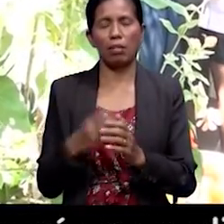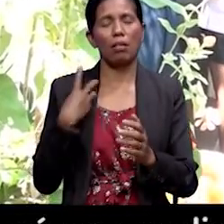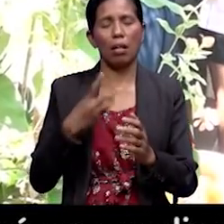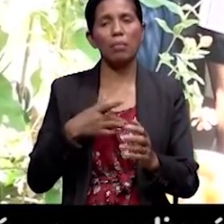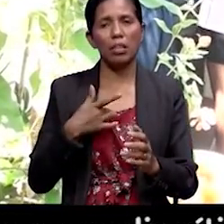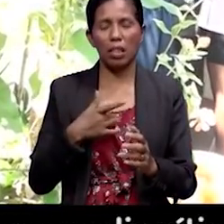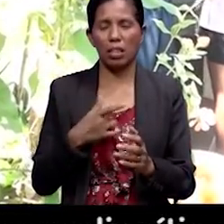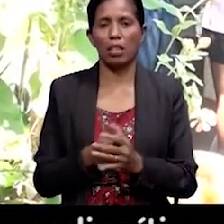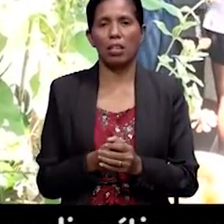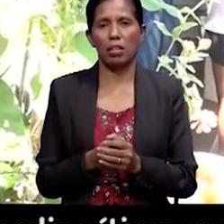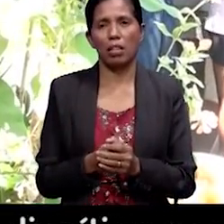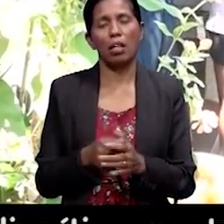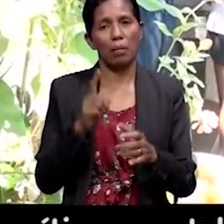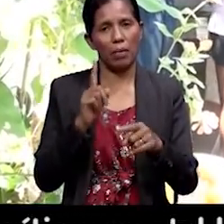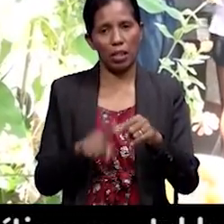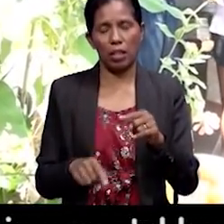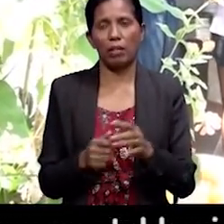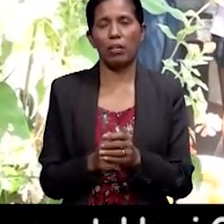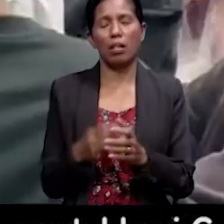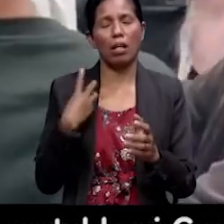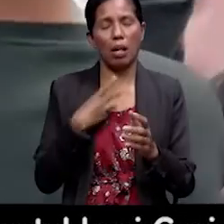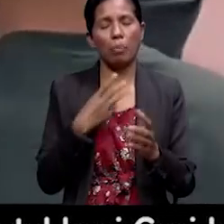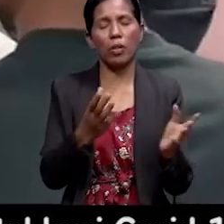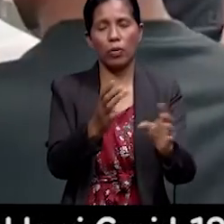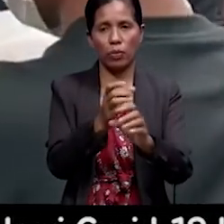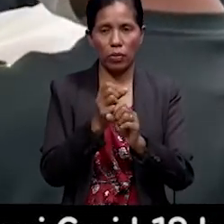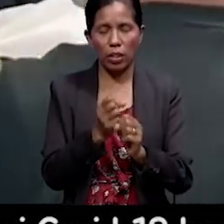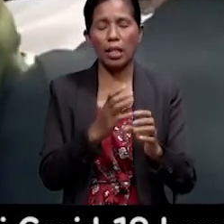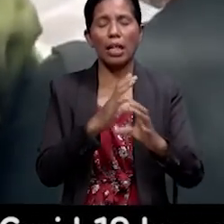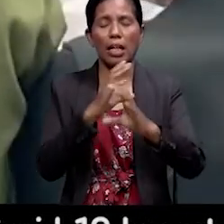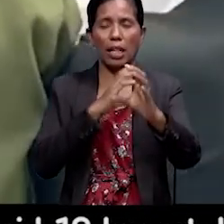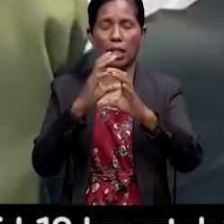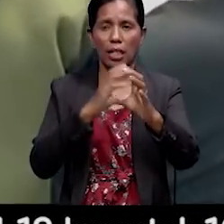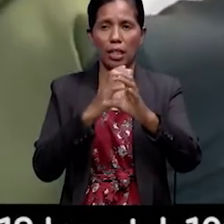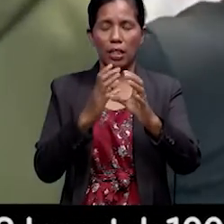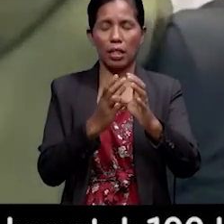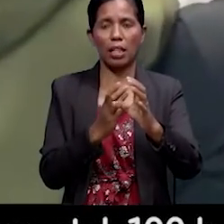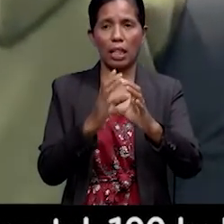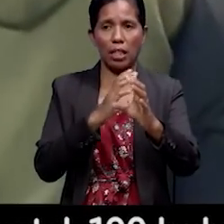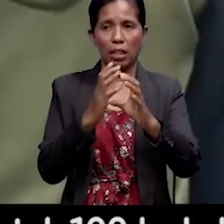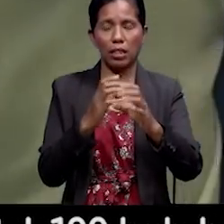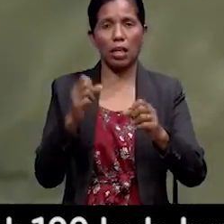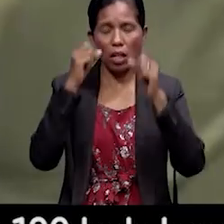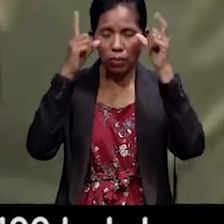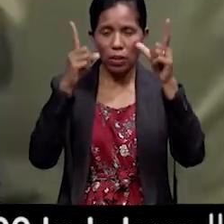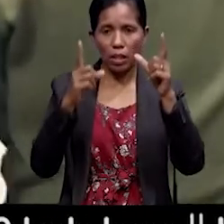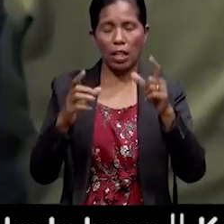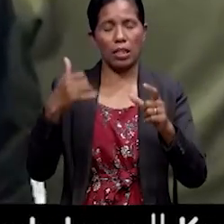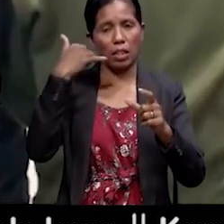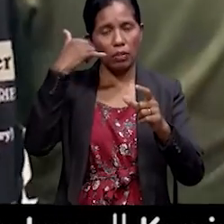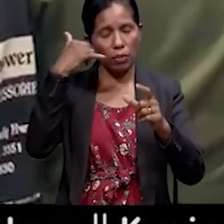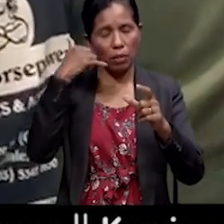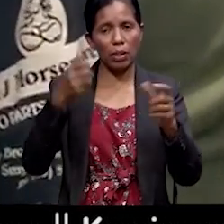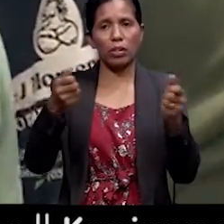kuida asane ami foti kareta privado tu tula mate masirak fodak sira halai bang mai buka telepon kondutor